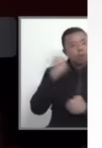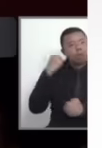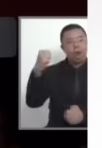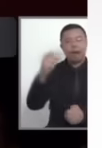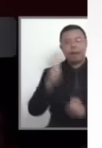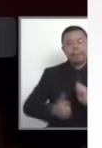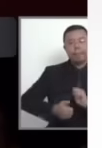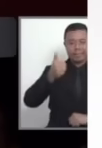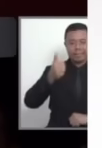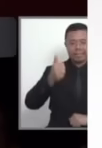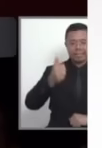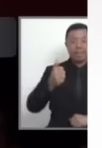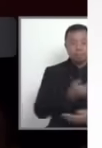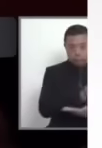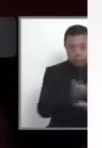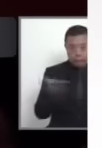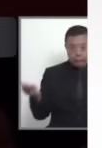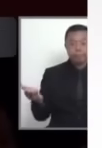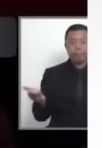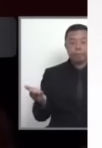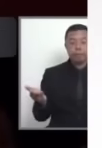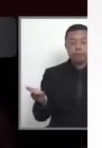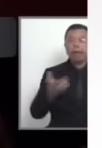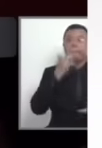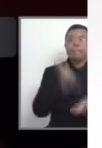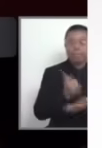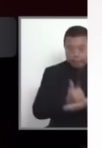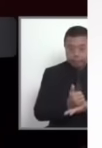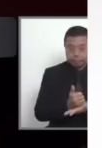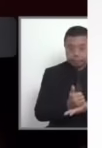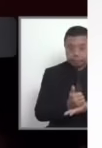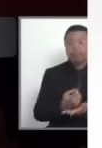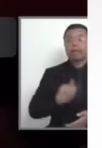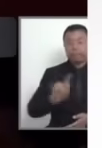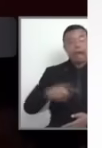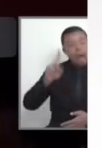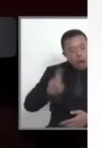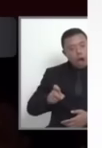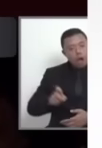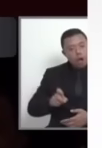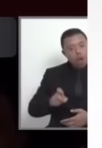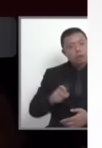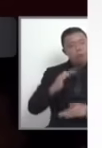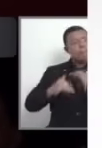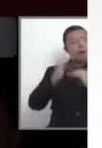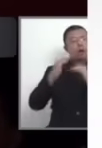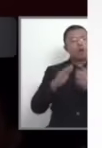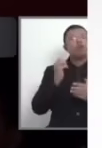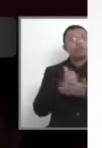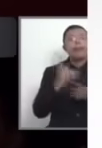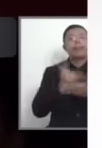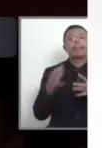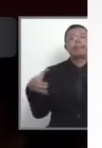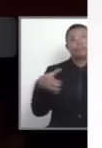capres maksud saya dalam ini termasuk disertai cawapres yang meminta maaf gitu ya kepada peserta debat lain. Itu menarik sekali